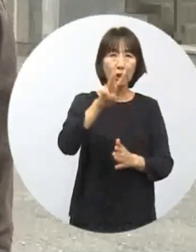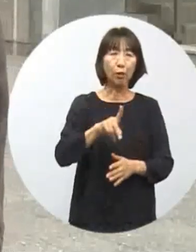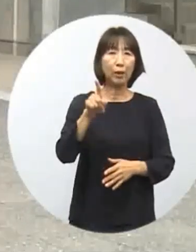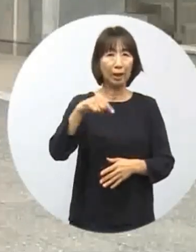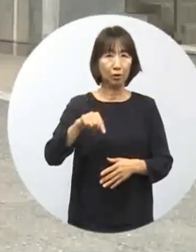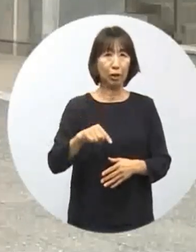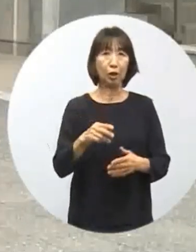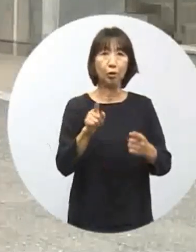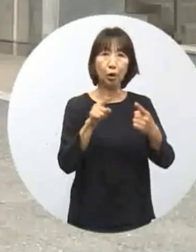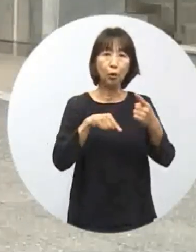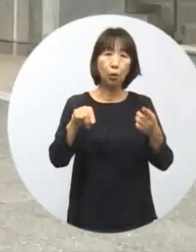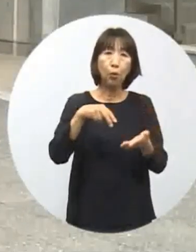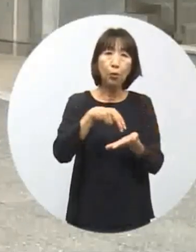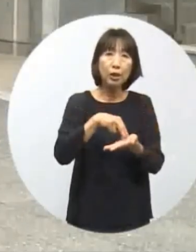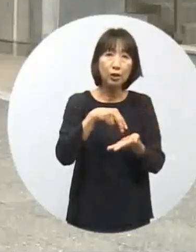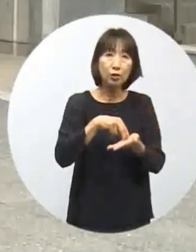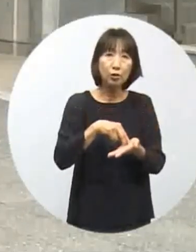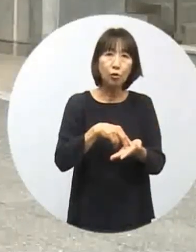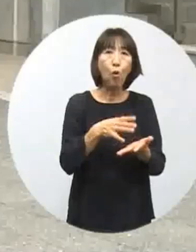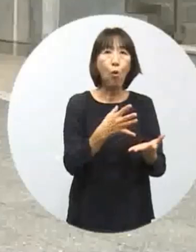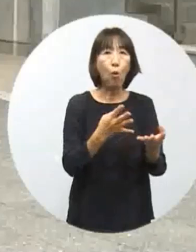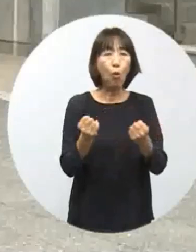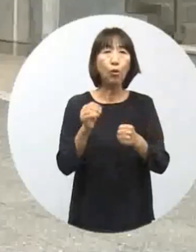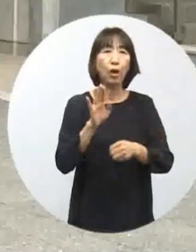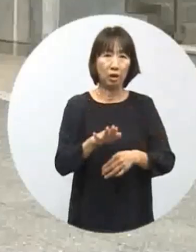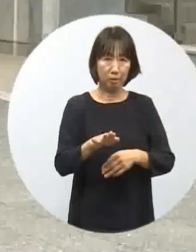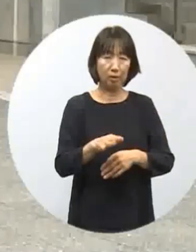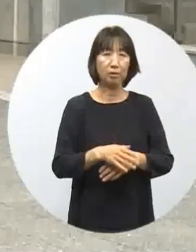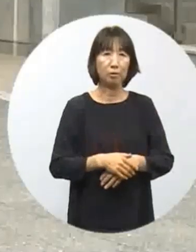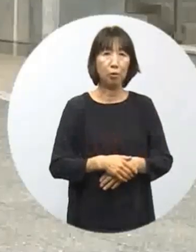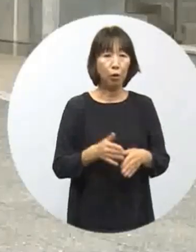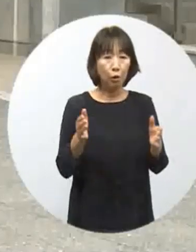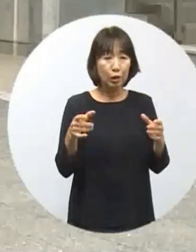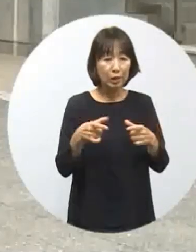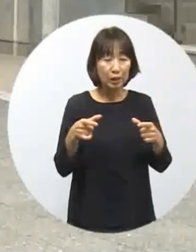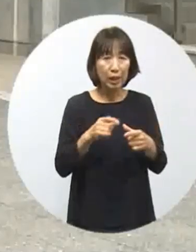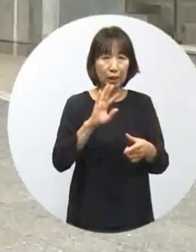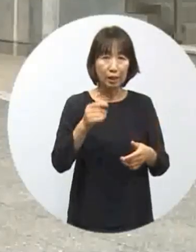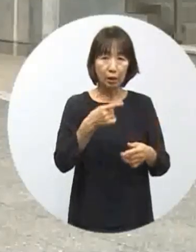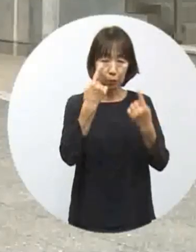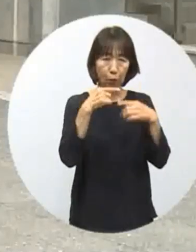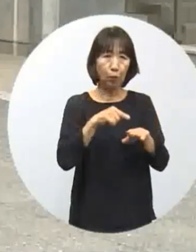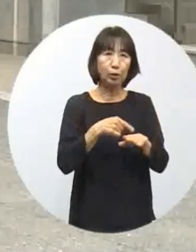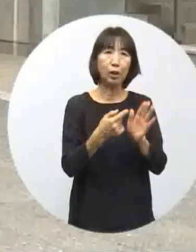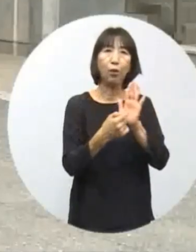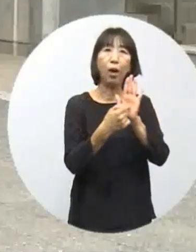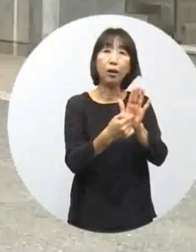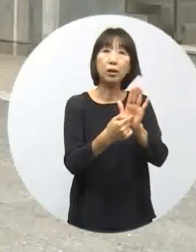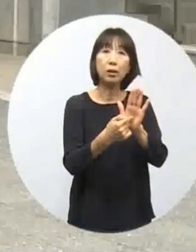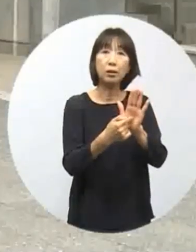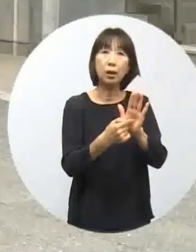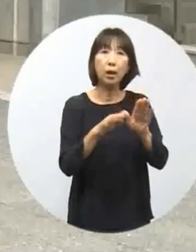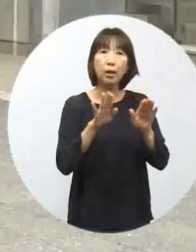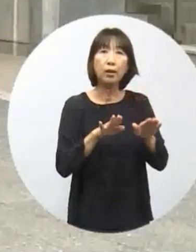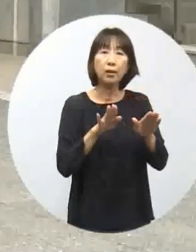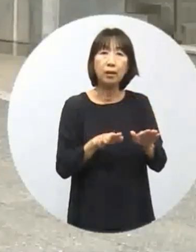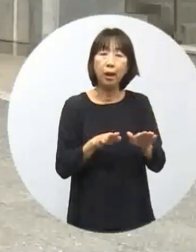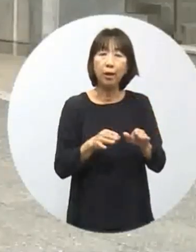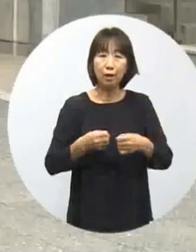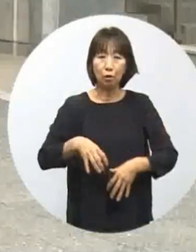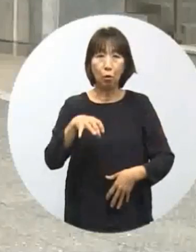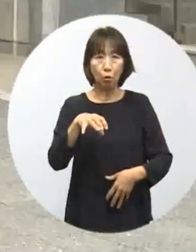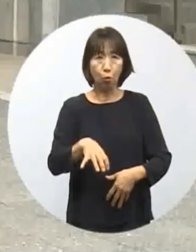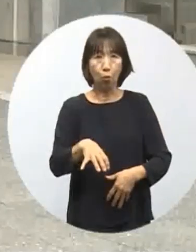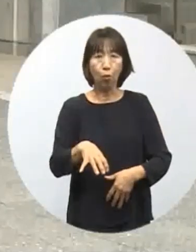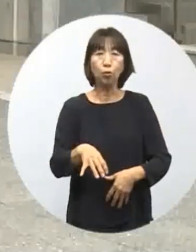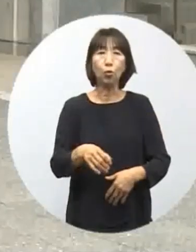まあ、多くの美術館が公立美術館ありますが、その中でも小さいながら個性を発揮して、近代美術そして郷土